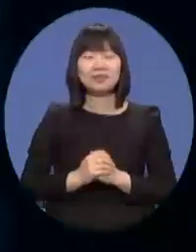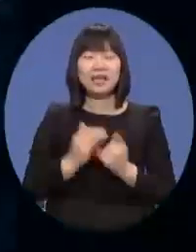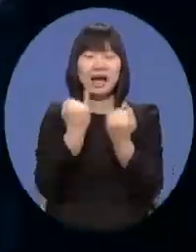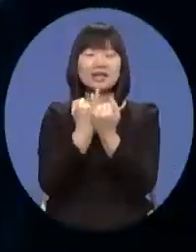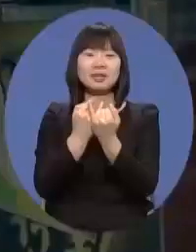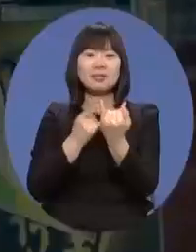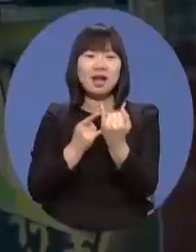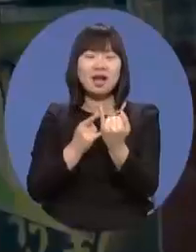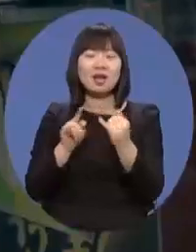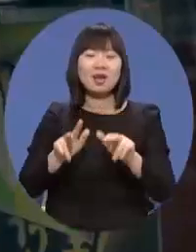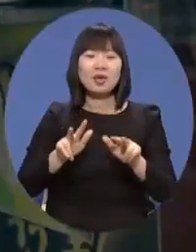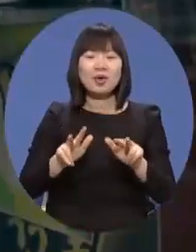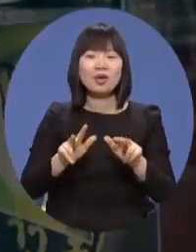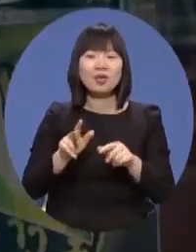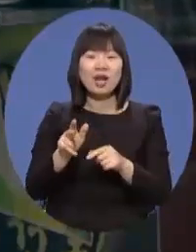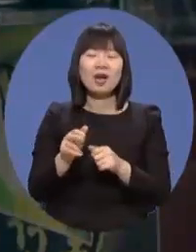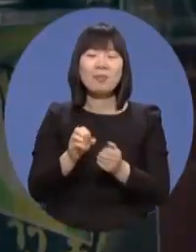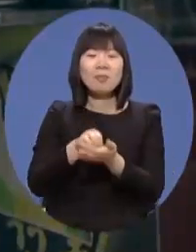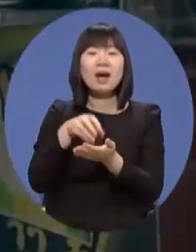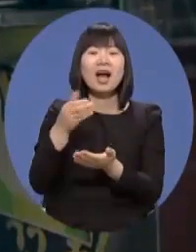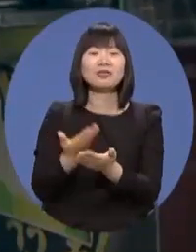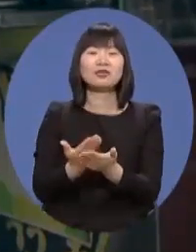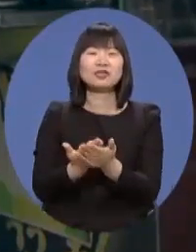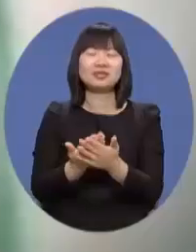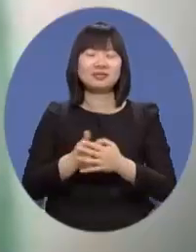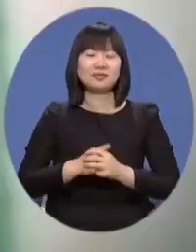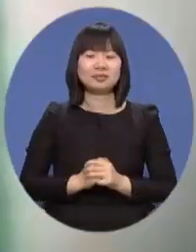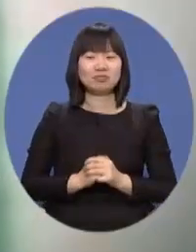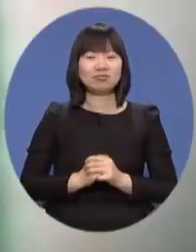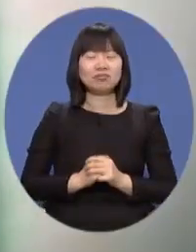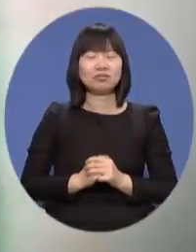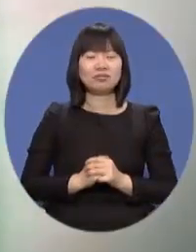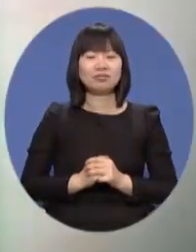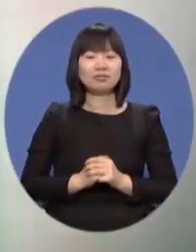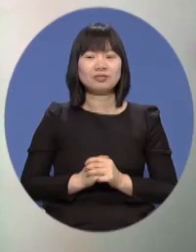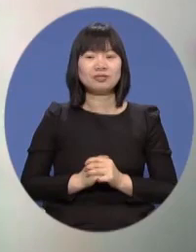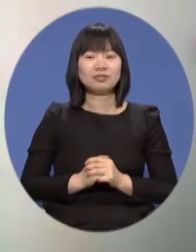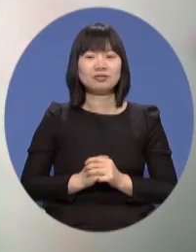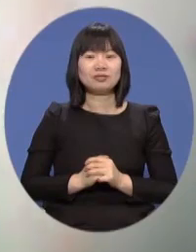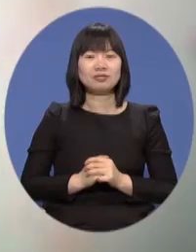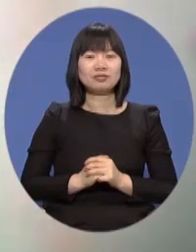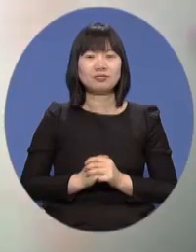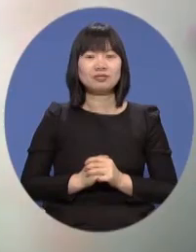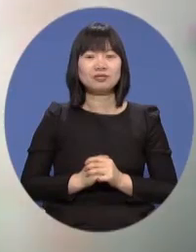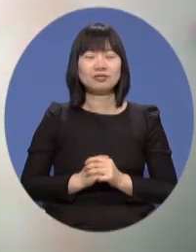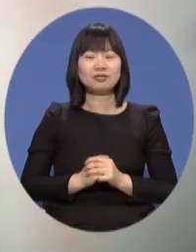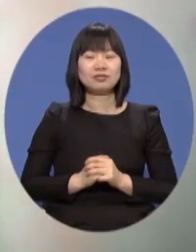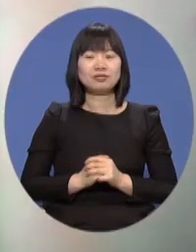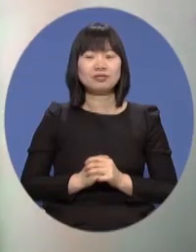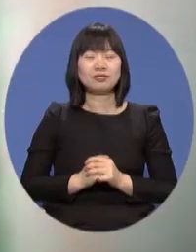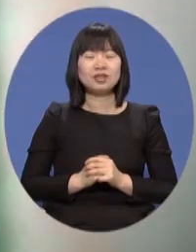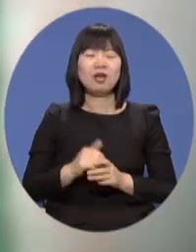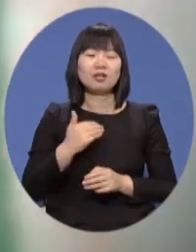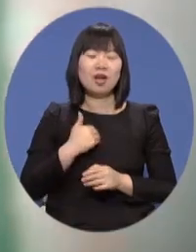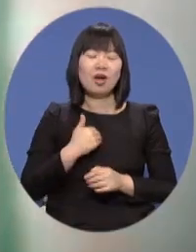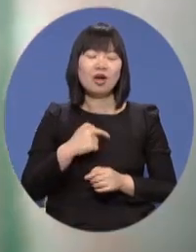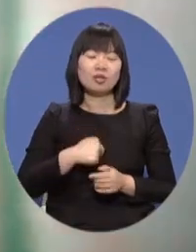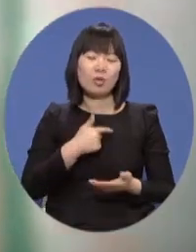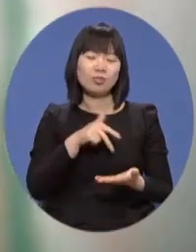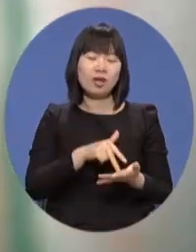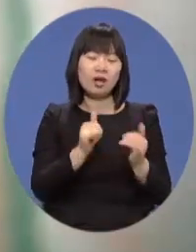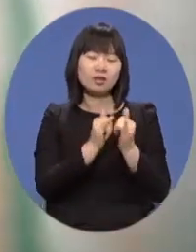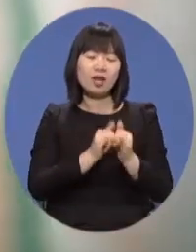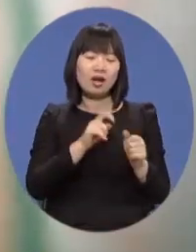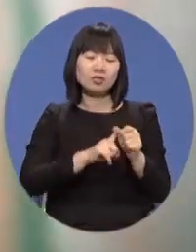아줌마, 여기 붕어빵 주세요. 맞다. 친구관계 어떻게 보고 있지? 나도 나름대로